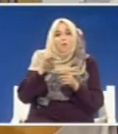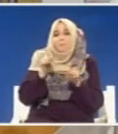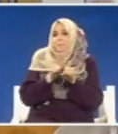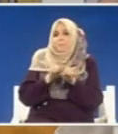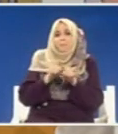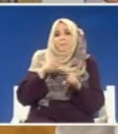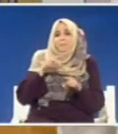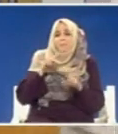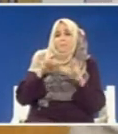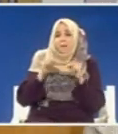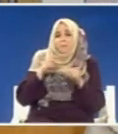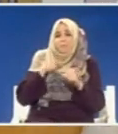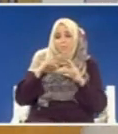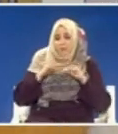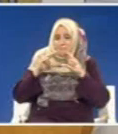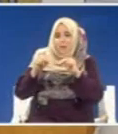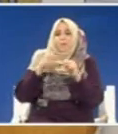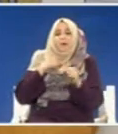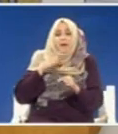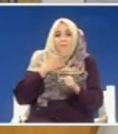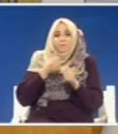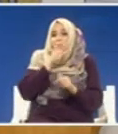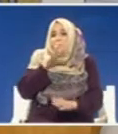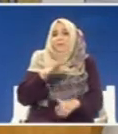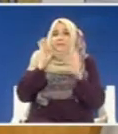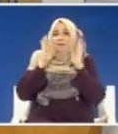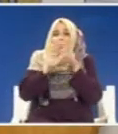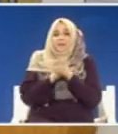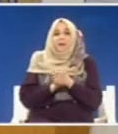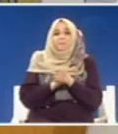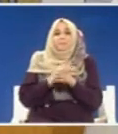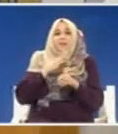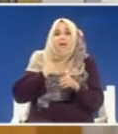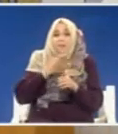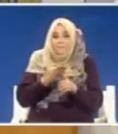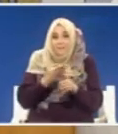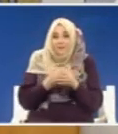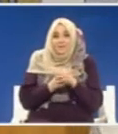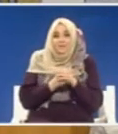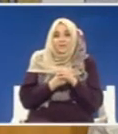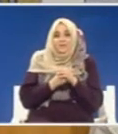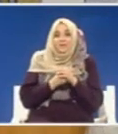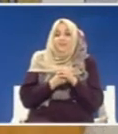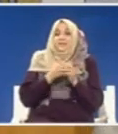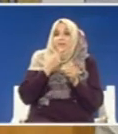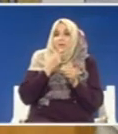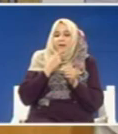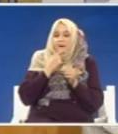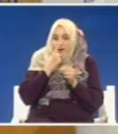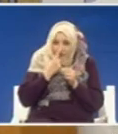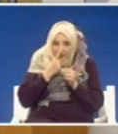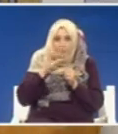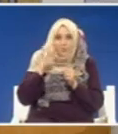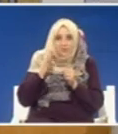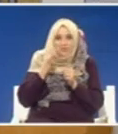إيمانيس لما غدي سيدنا رسول الله صلى الله عليه وسلم وريسمو قال العبد المؤمن لكن يلاق ألما